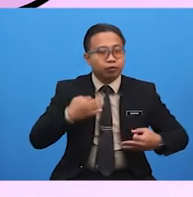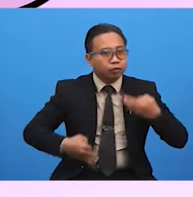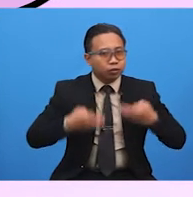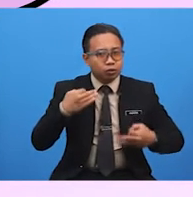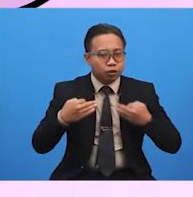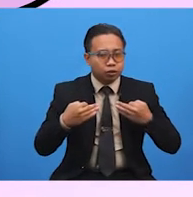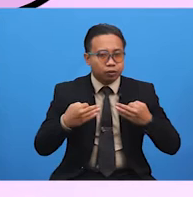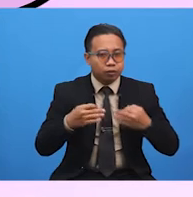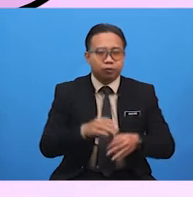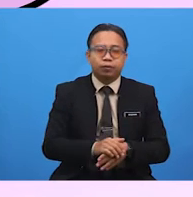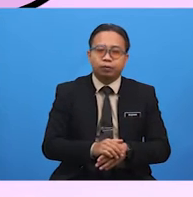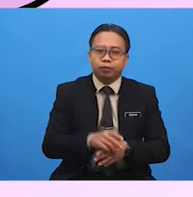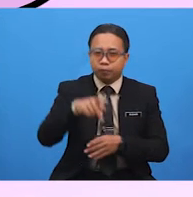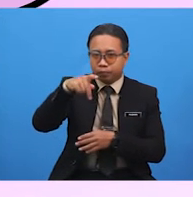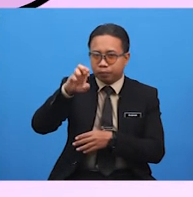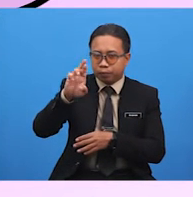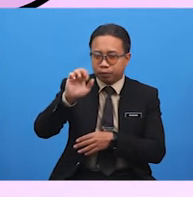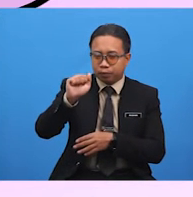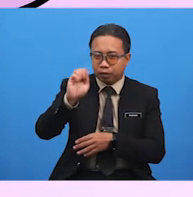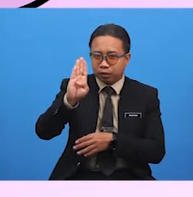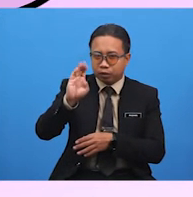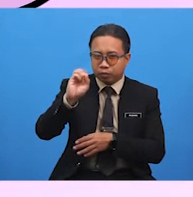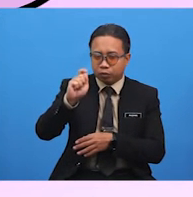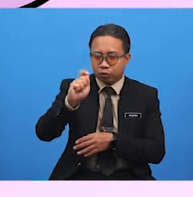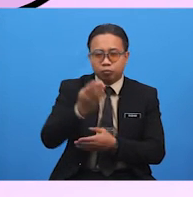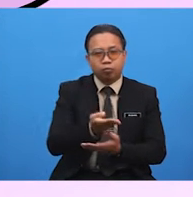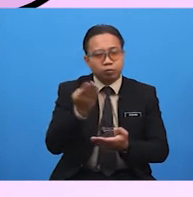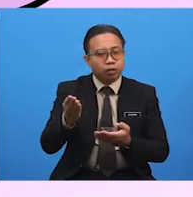perabot, automobil dan barangan pengguna.